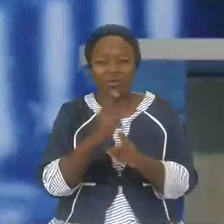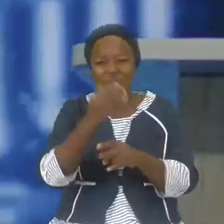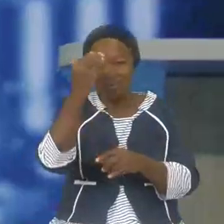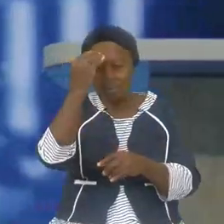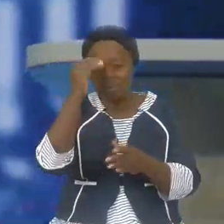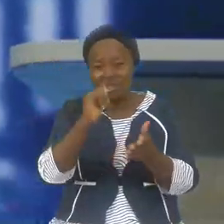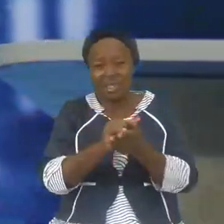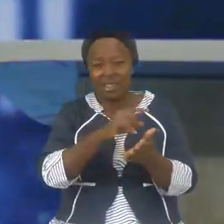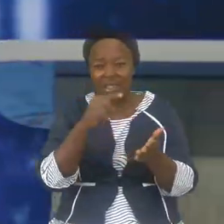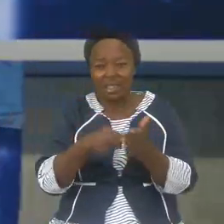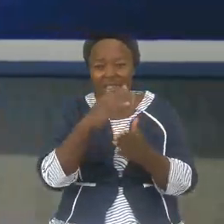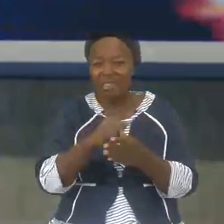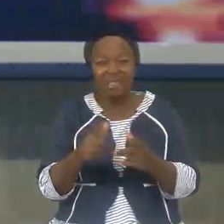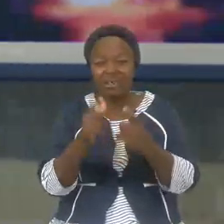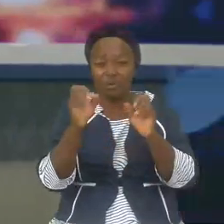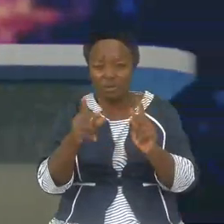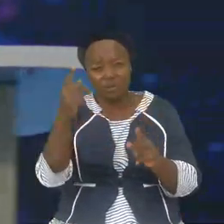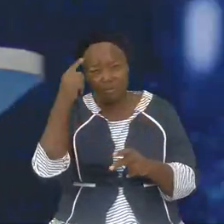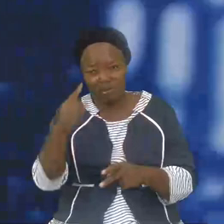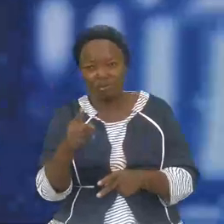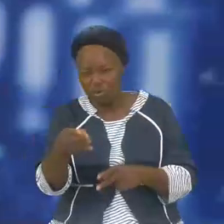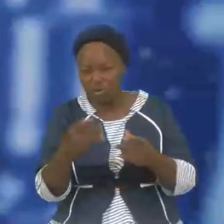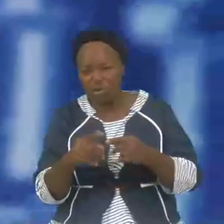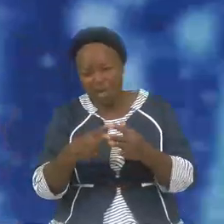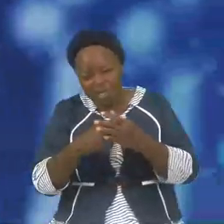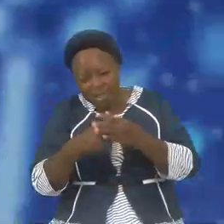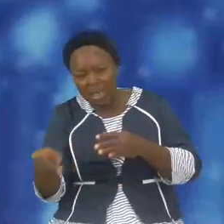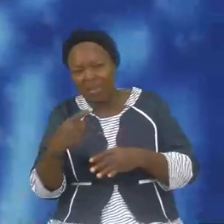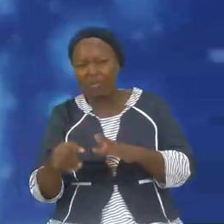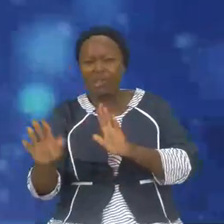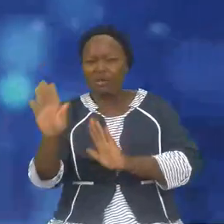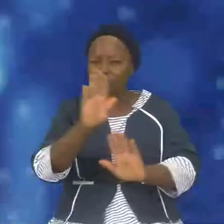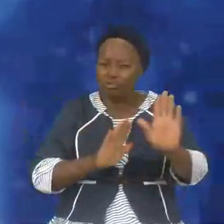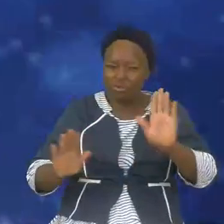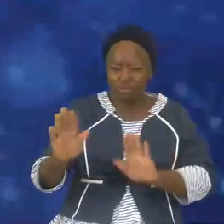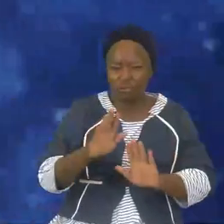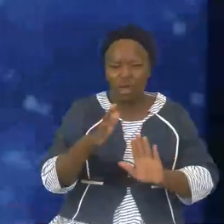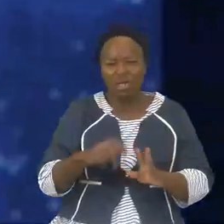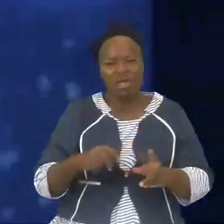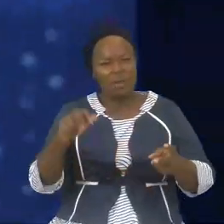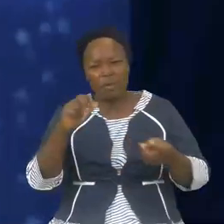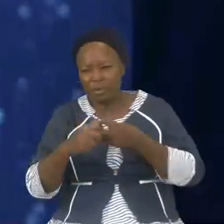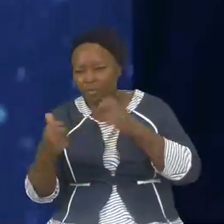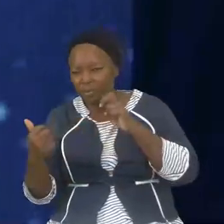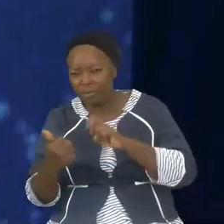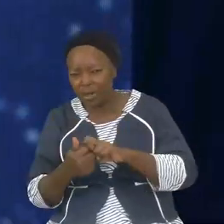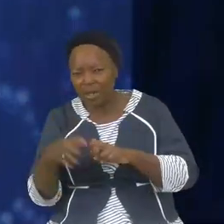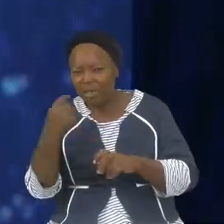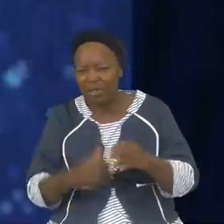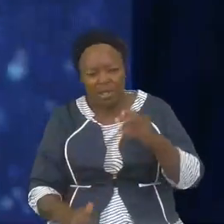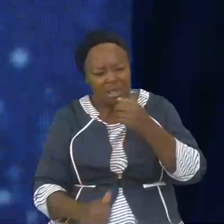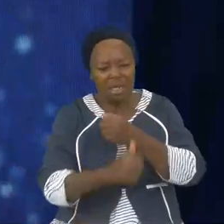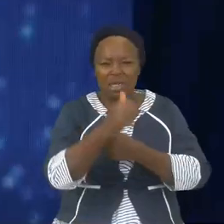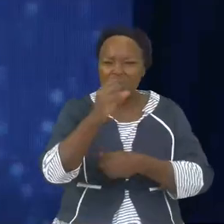les yeux fermés. Tu veux échapper à la détresse, aux